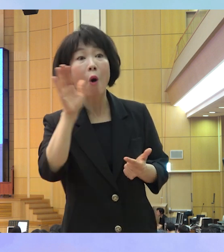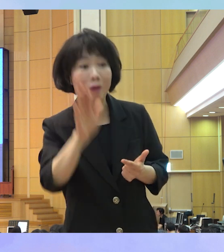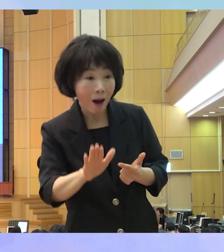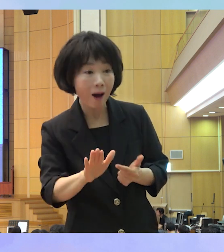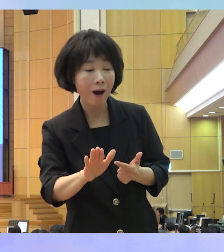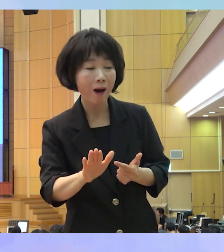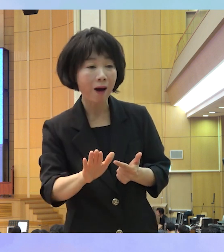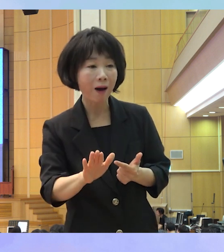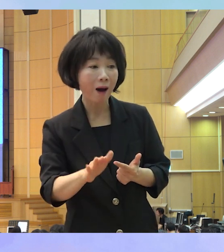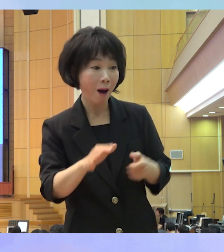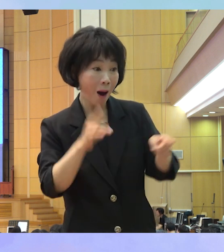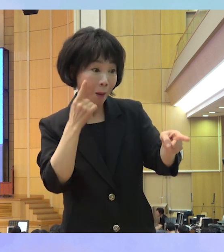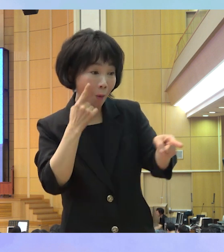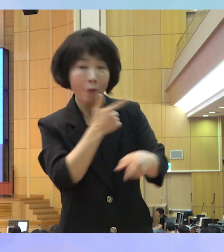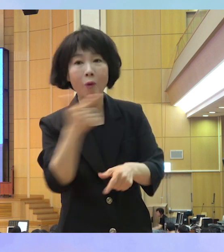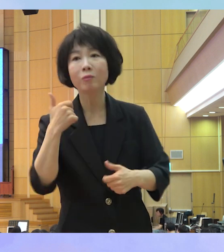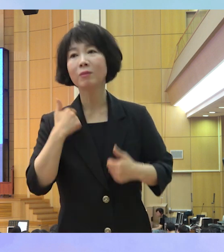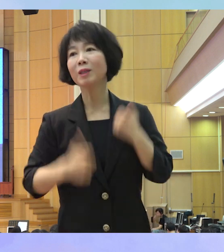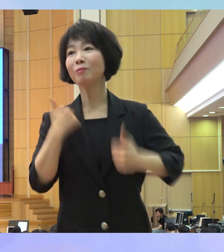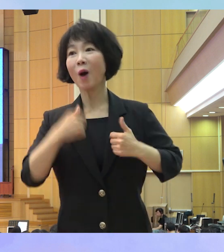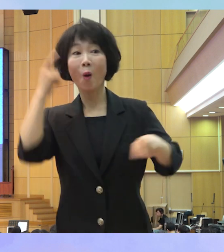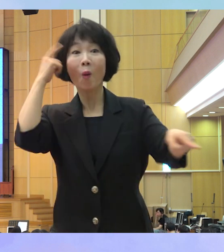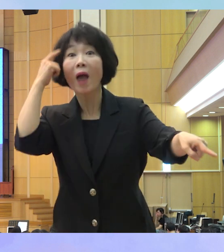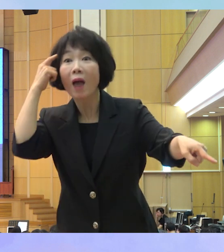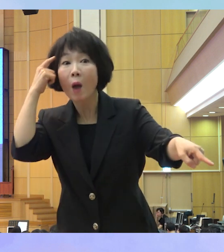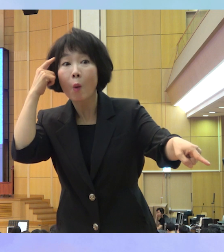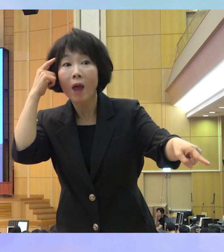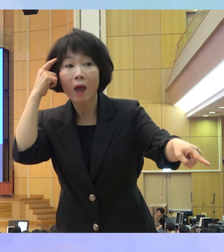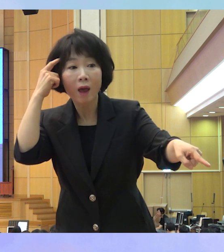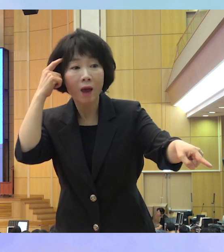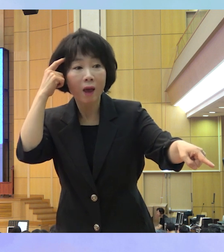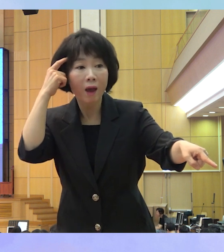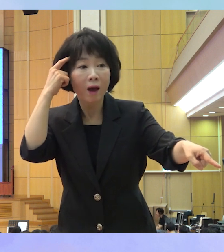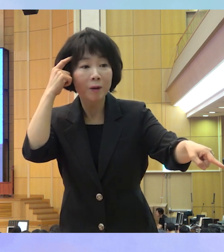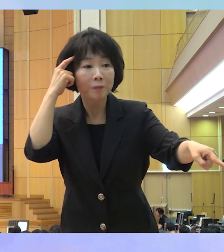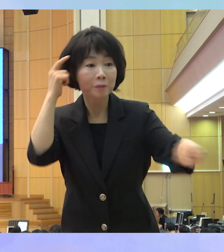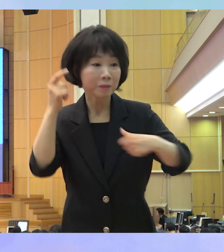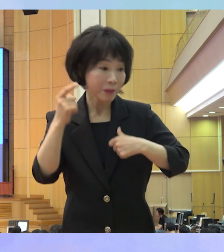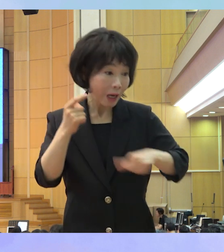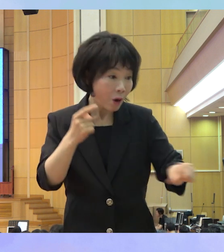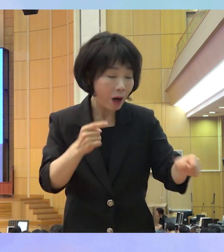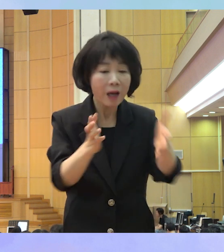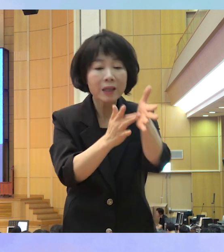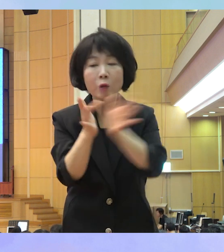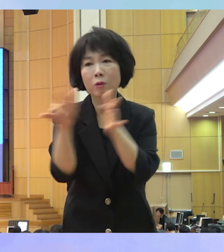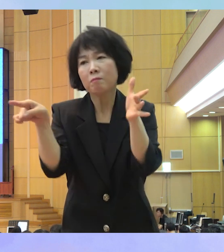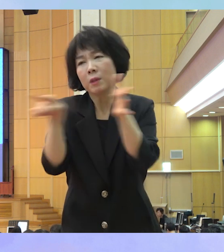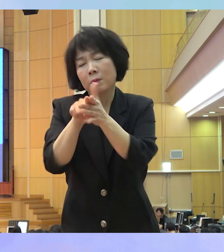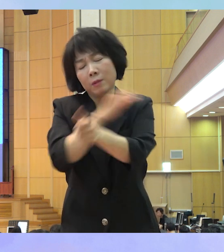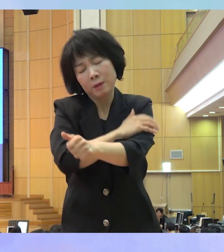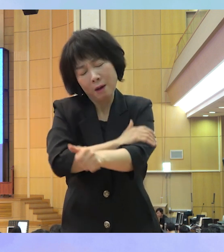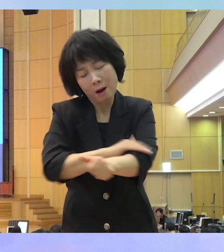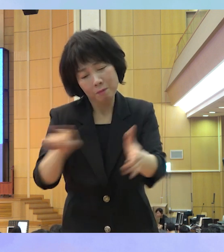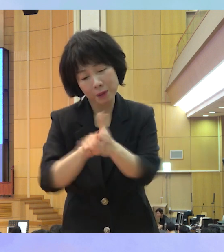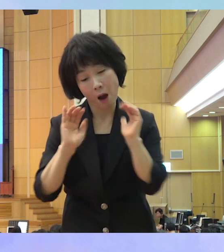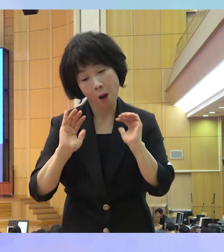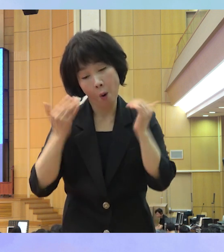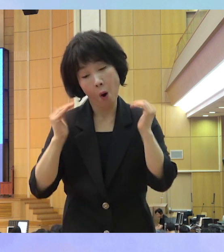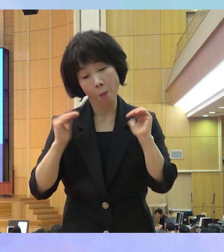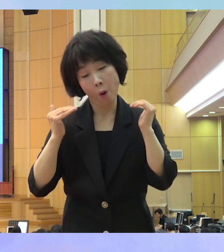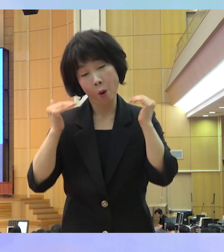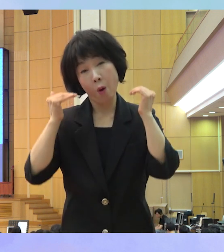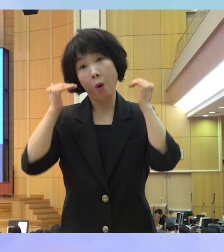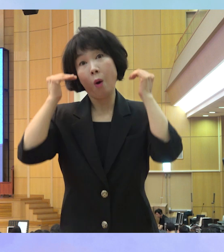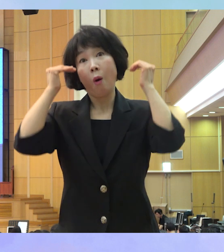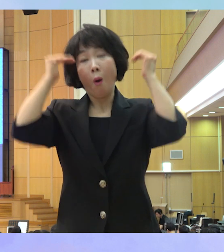이미. 근데 부모님은 그 자녀가 신앙 안에서 잘 커가면서 부모님이랑